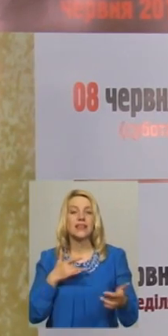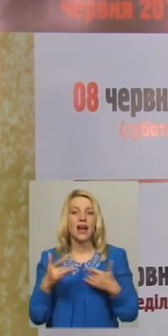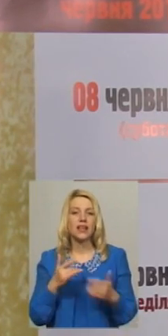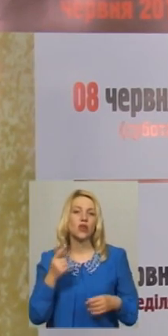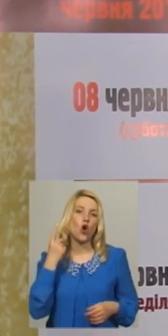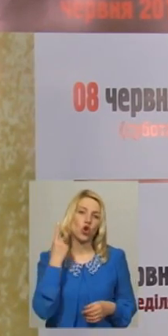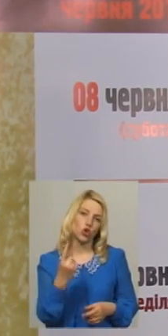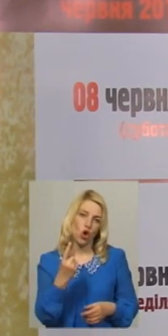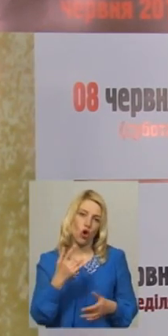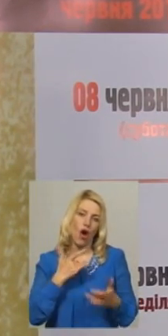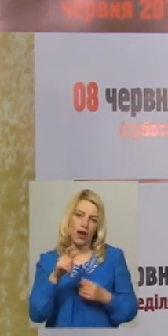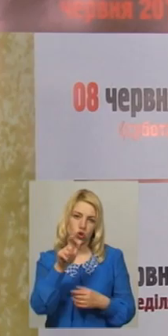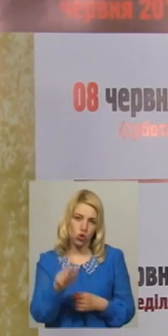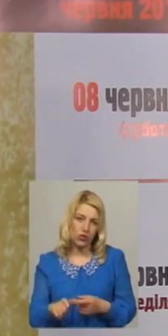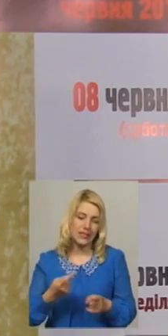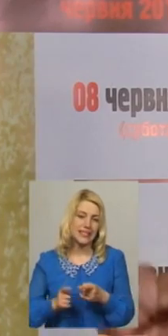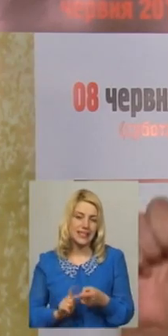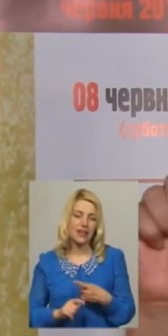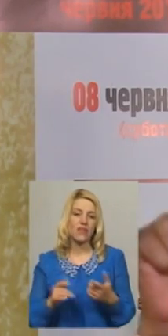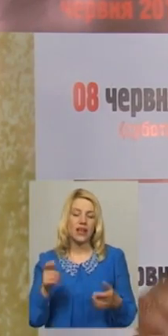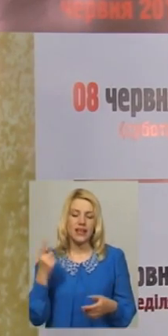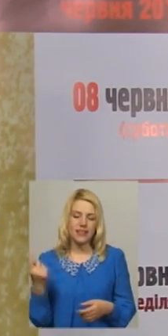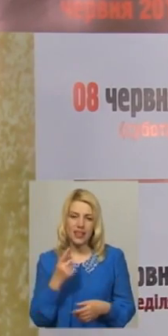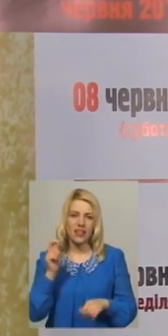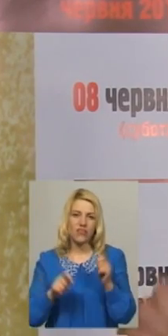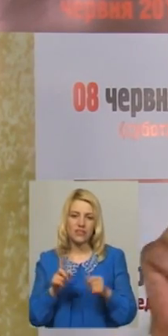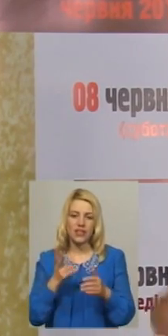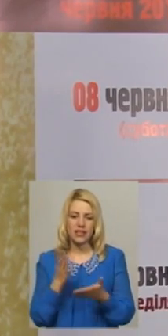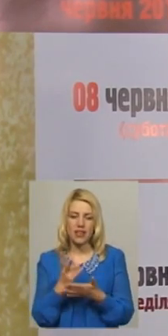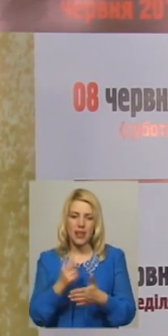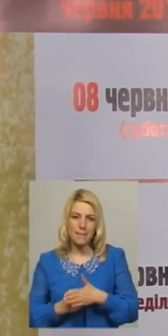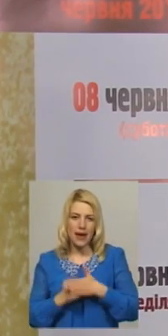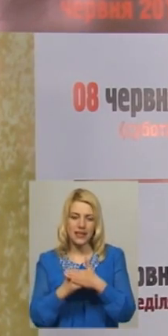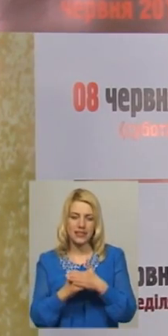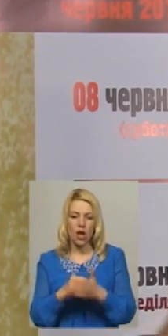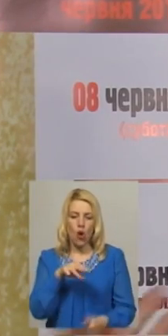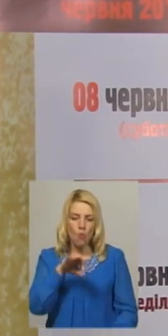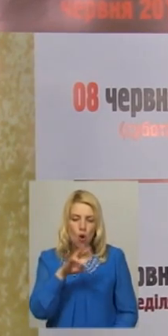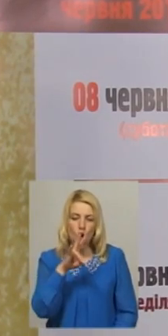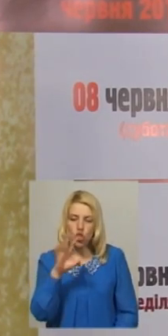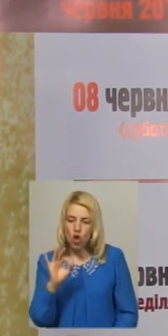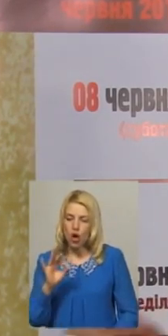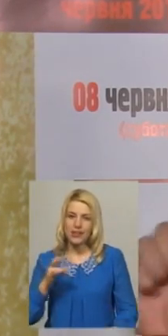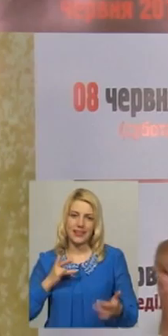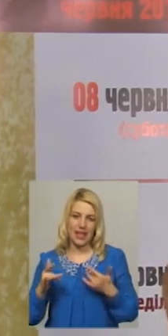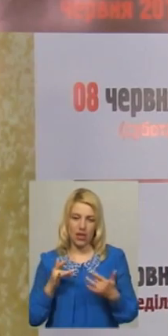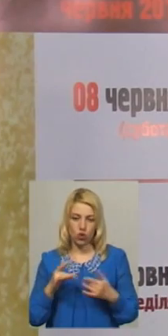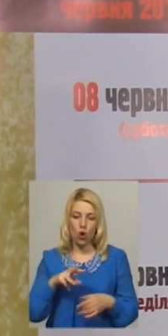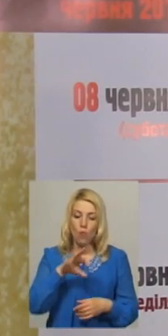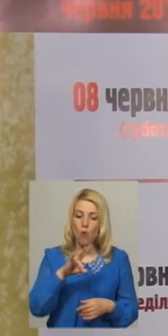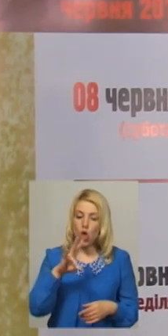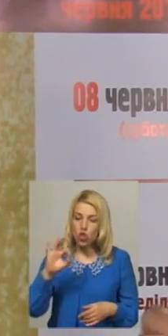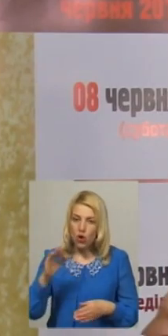10. Це єдиний фестиваль, який відбувається на базі монотеатру, тобто моновистави і